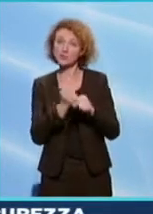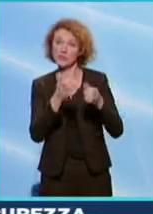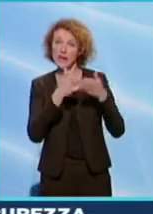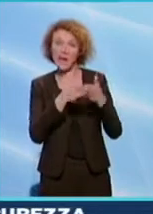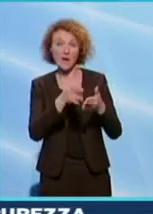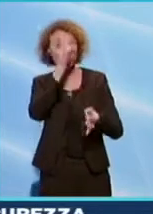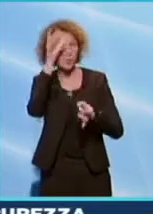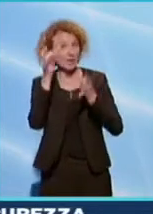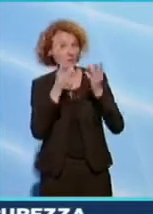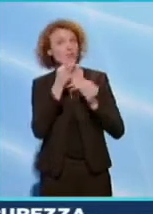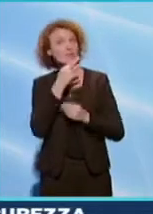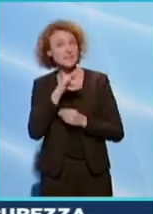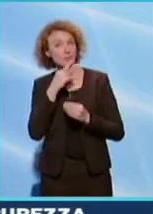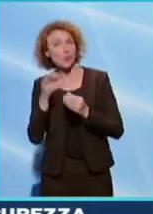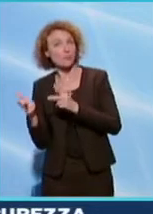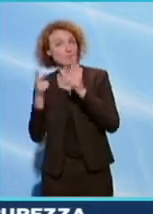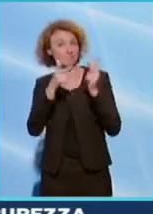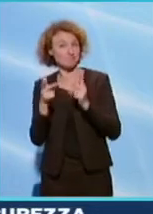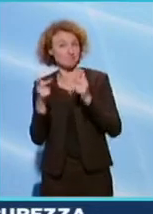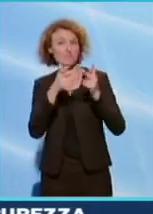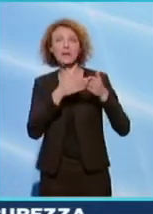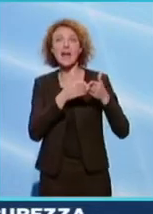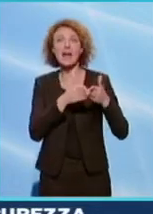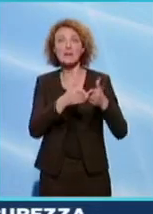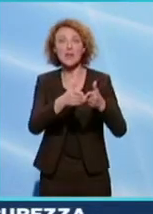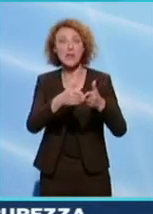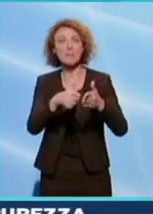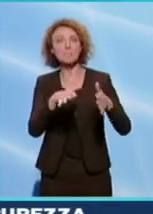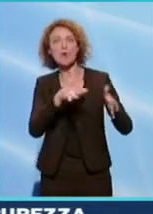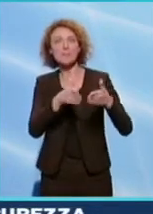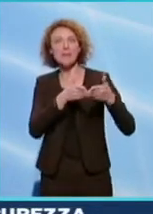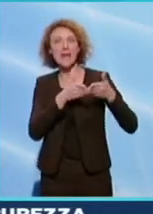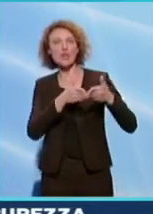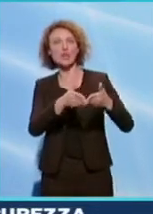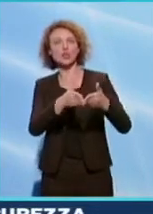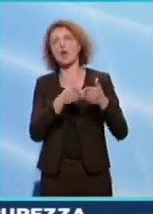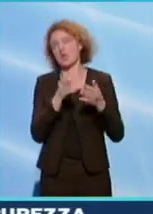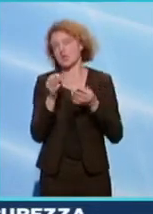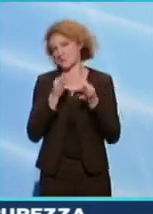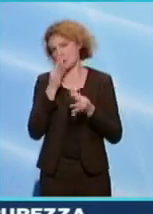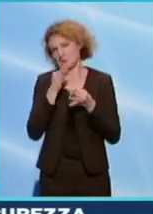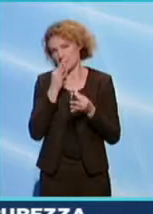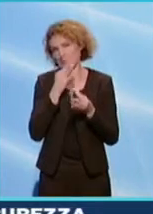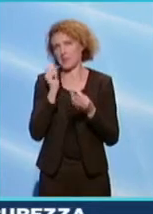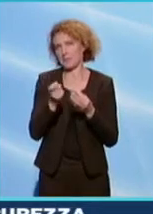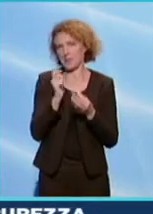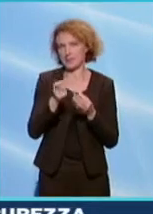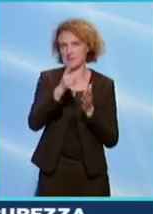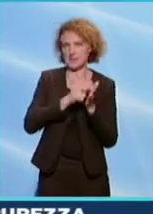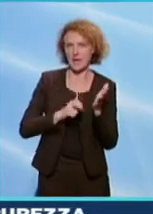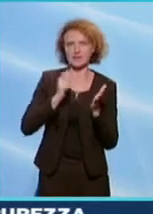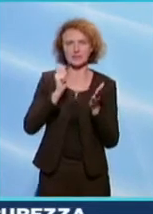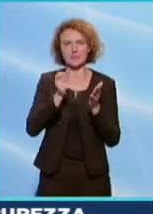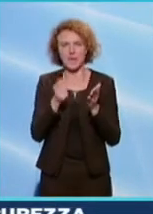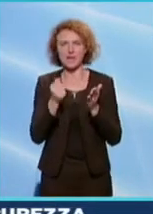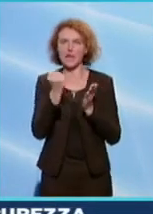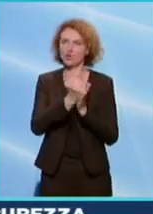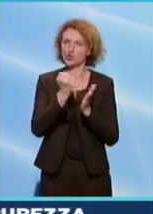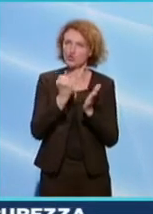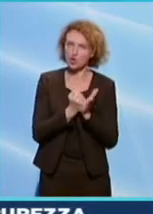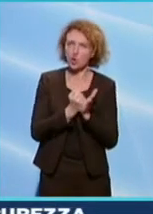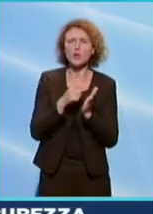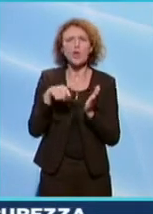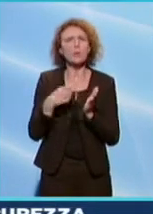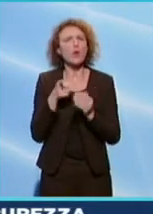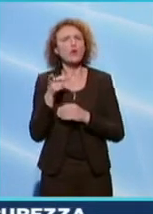movimento e danneggia le imprese portuali che pagano le tasse pagano le concessioni per stare nei porti e per fare un lavoro che